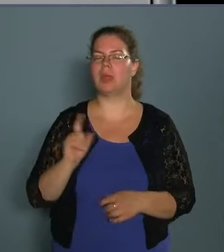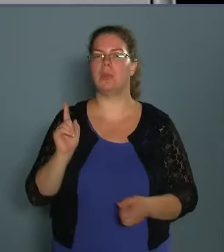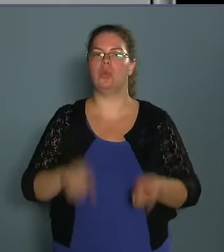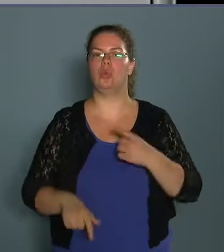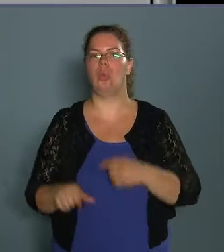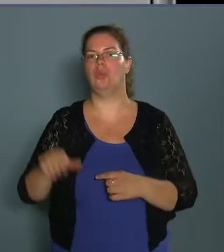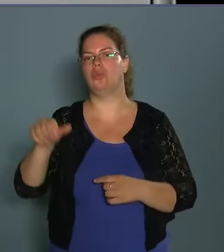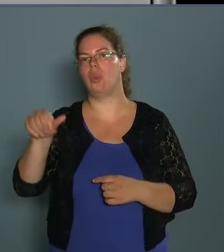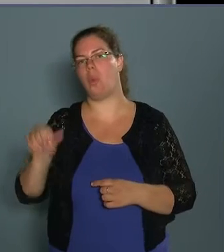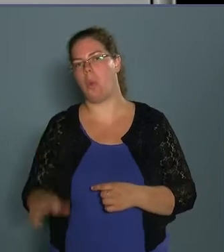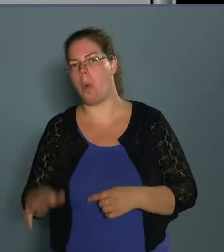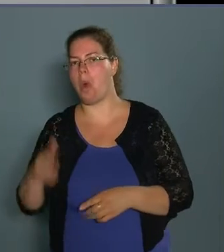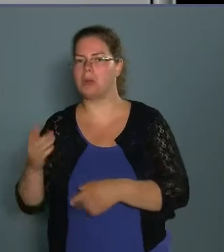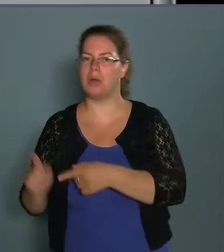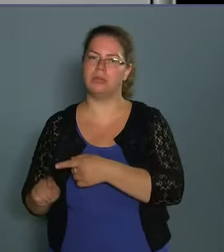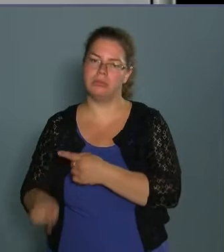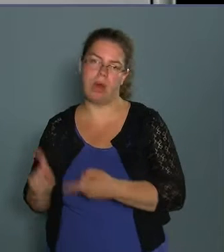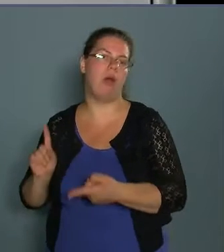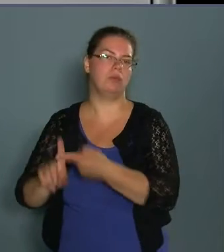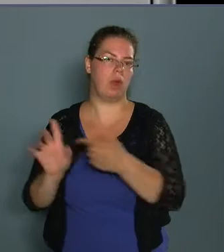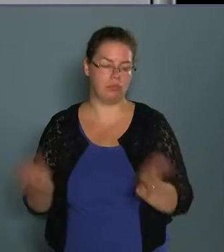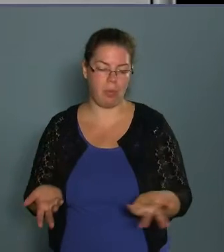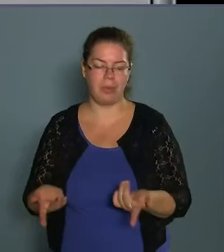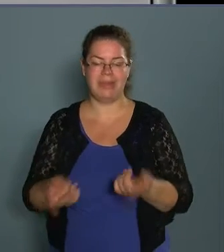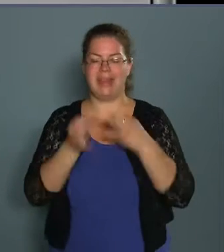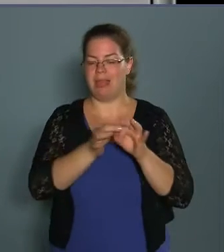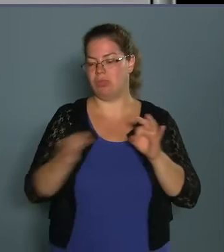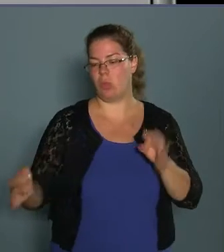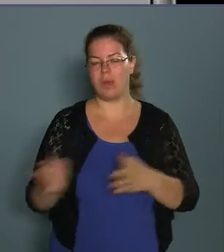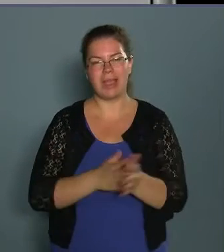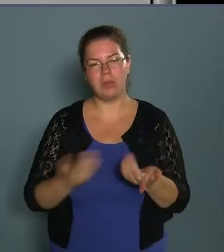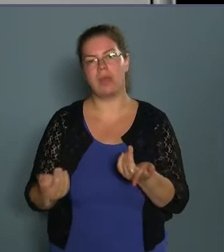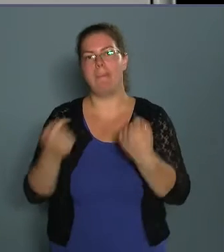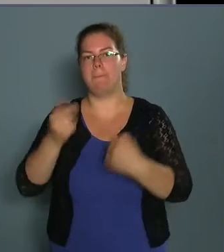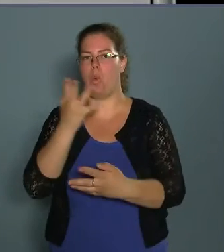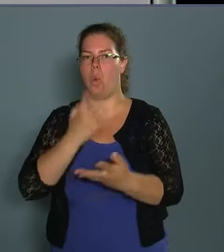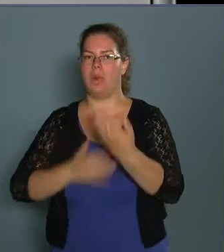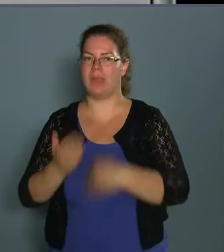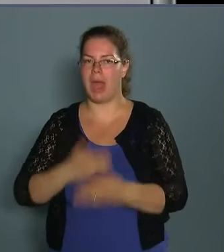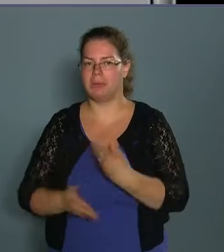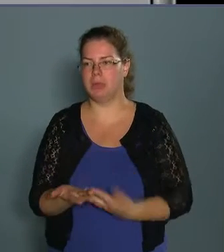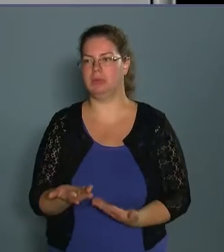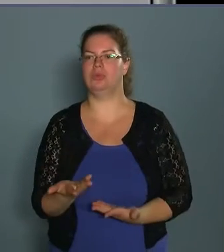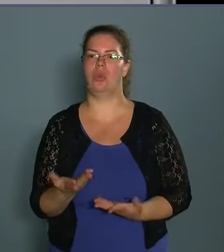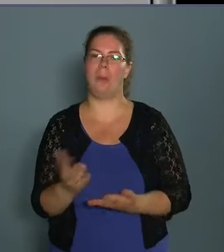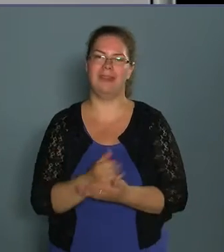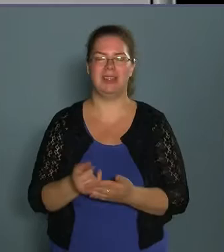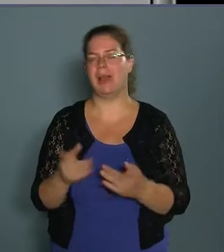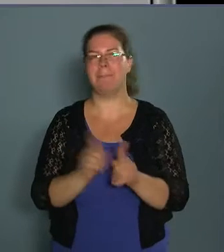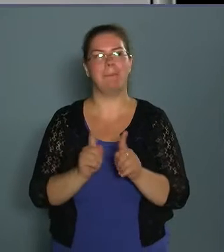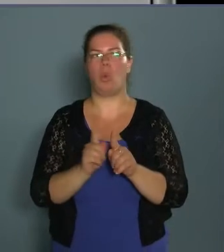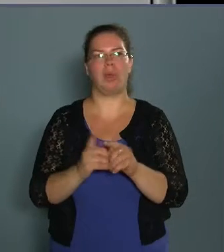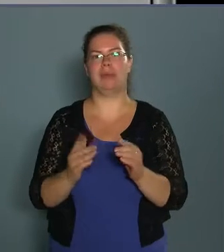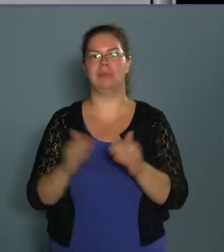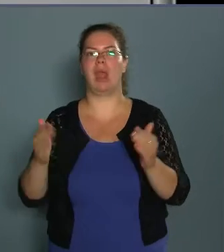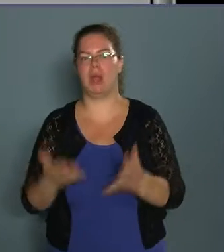utolsó harmadba tartozunk, tehát innentől kezdve az ebből származó bevételeink sem olyan mértékűek, nem